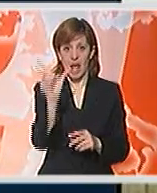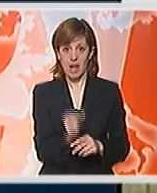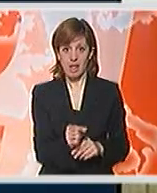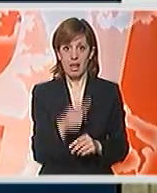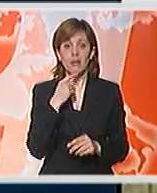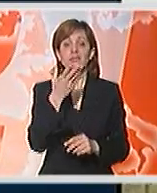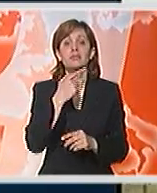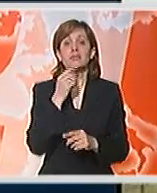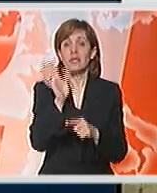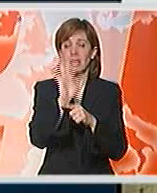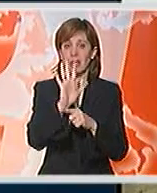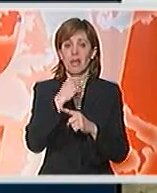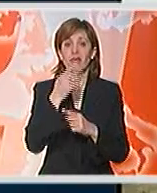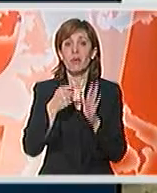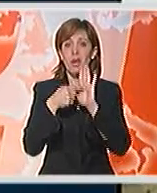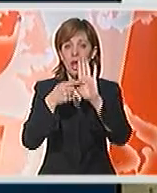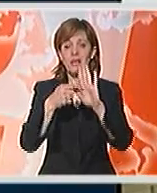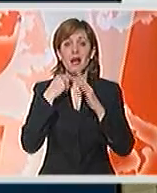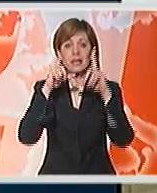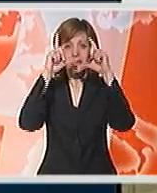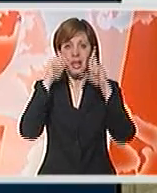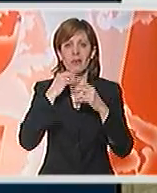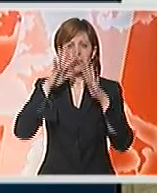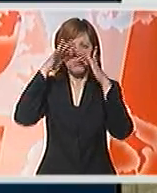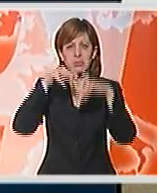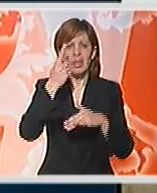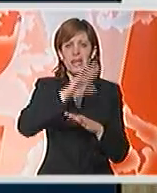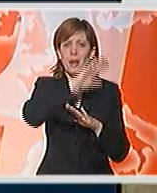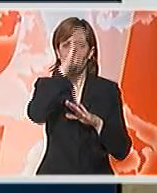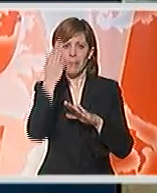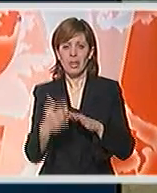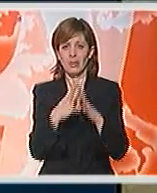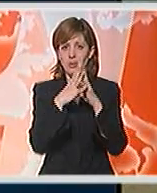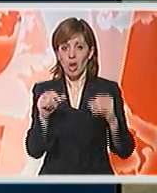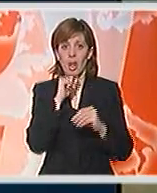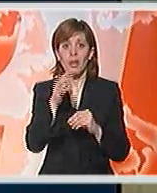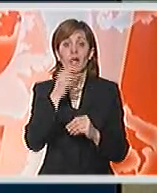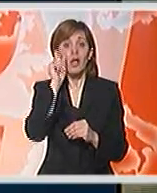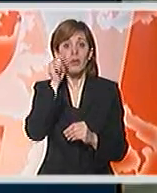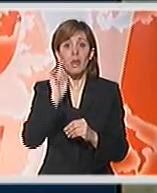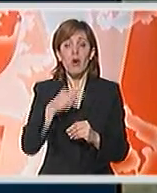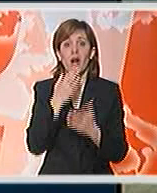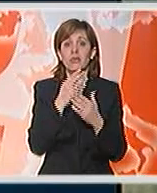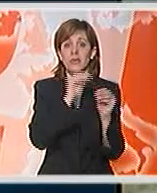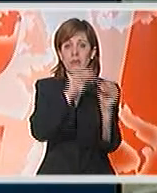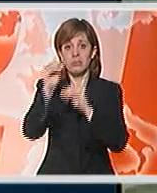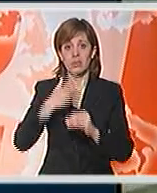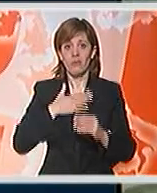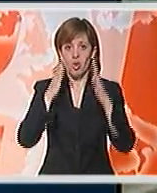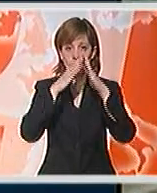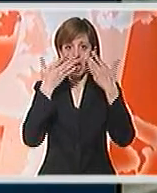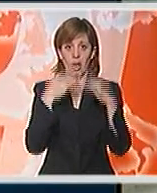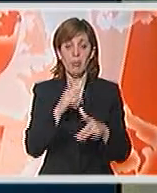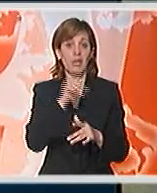Sky Italia je prikazala sliku obrušavanja gotovo celog jednog brda, zbog čega su ljudi morali da budu izmešteni. U